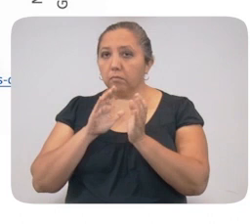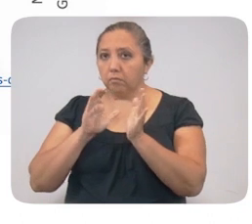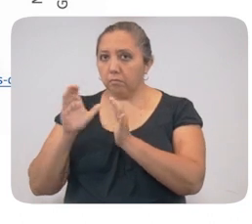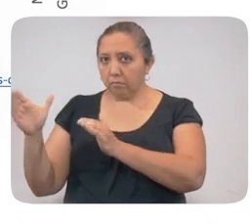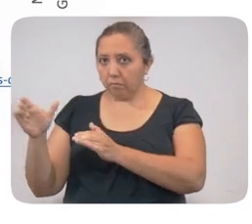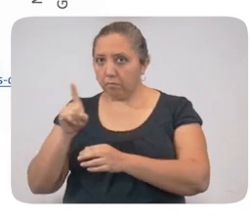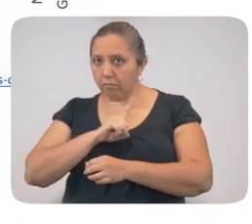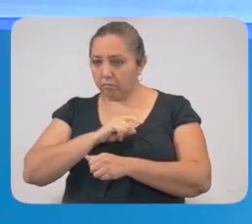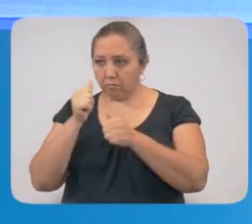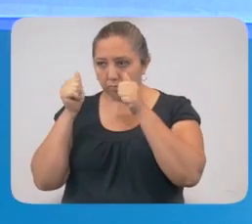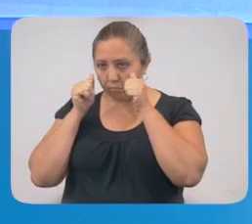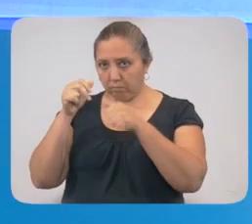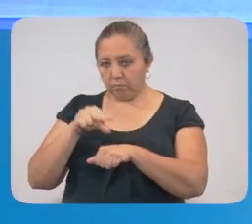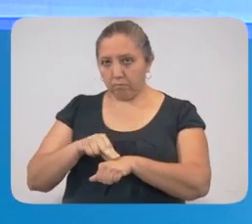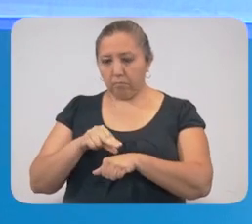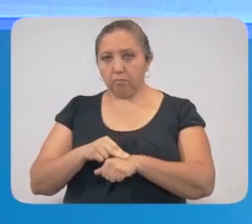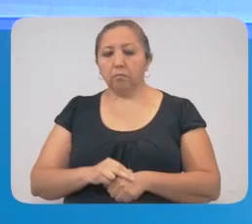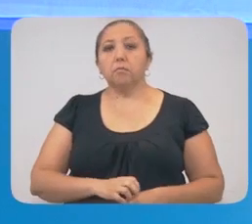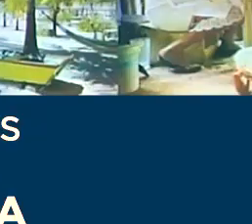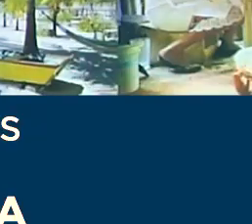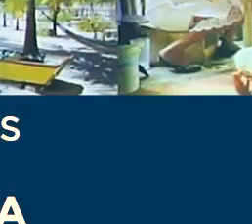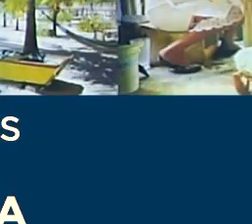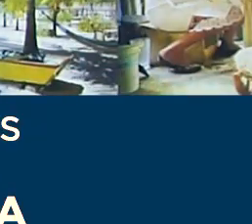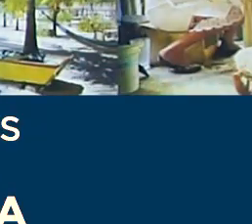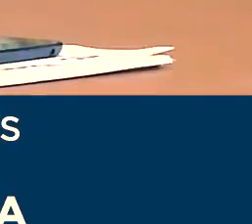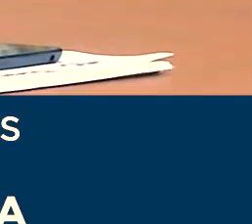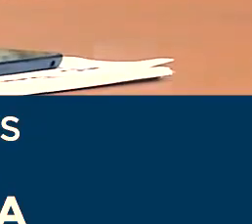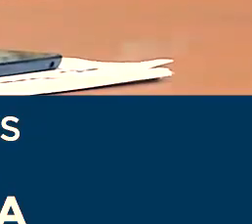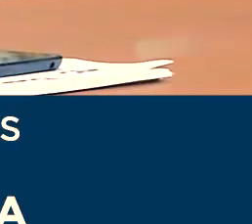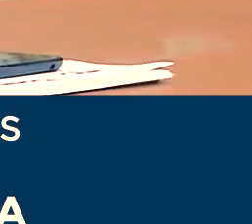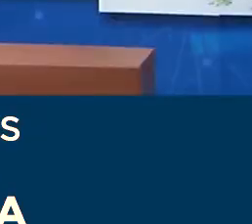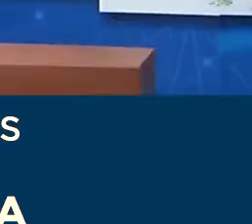le pexila, tile chikul el gela, ni olal. Tele